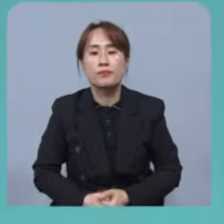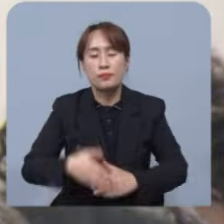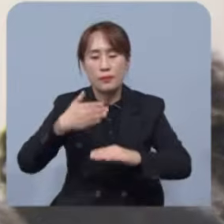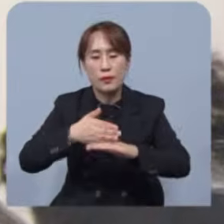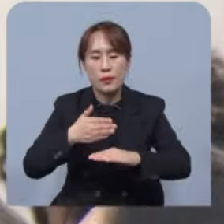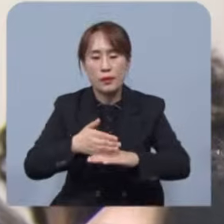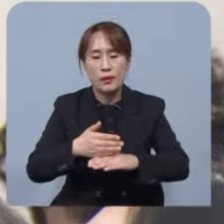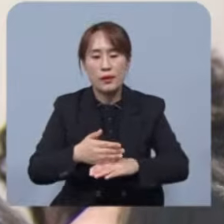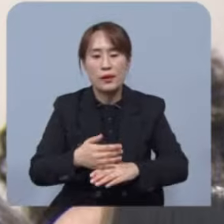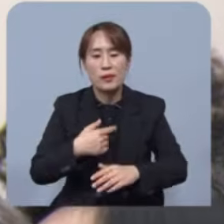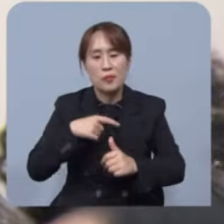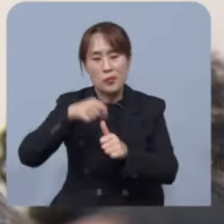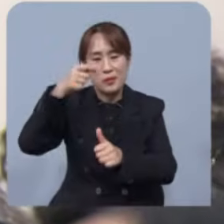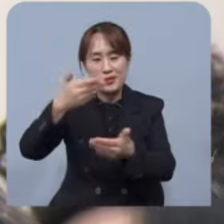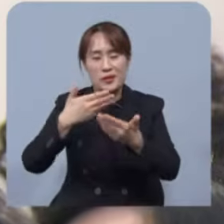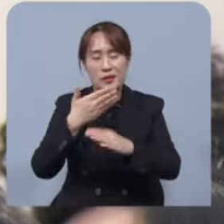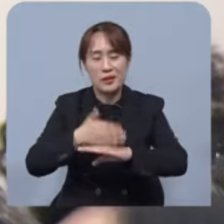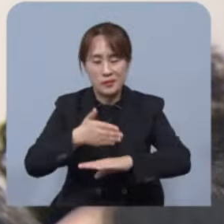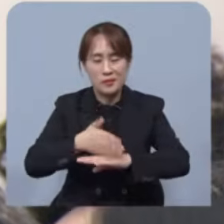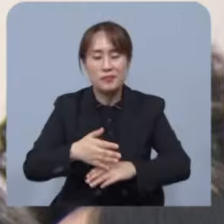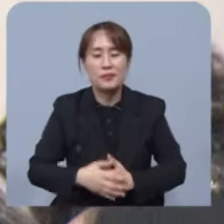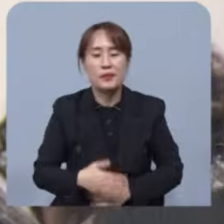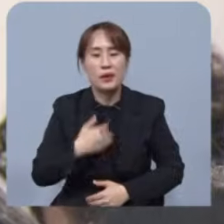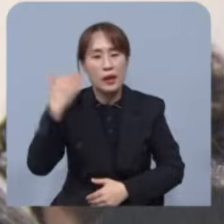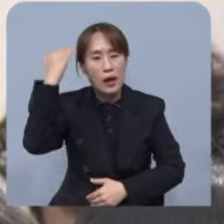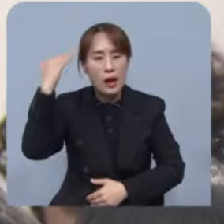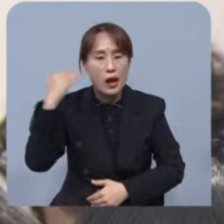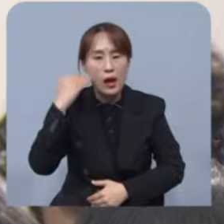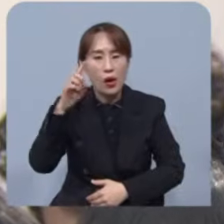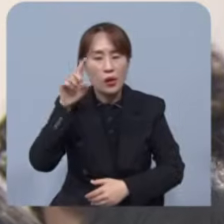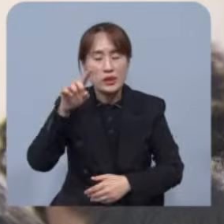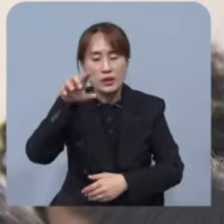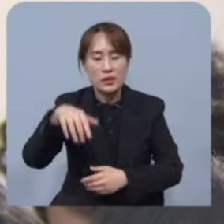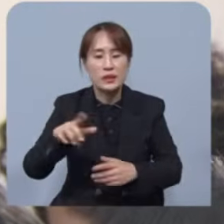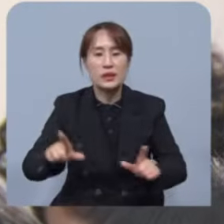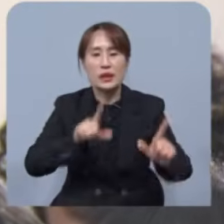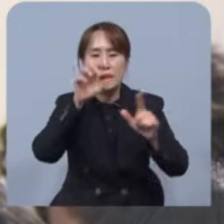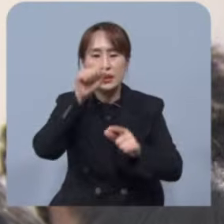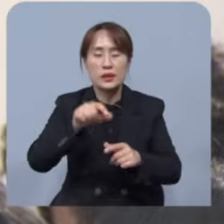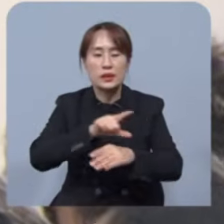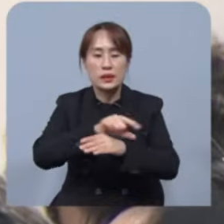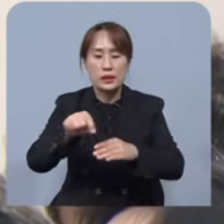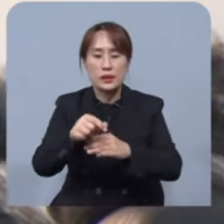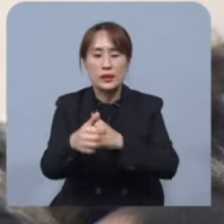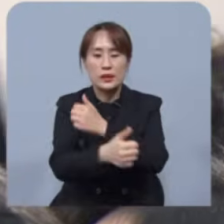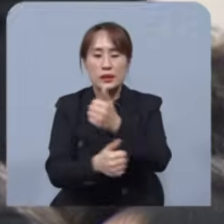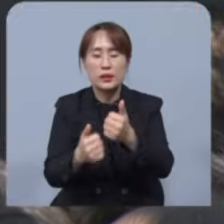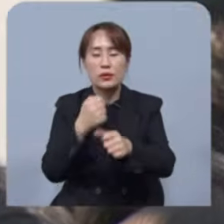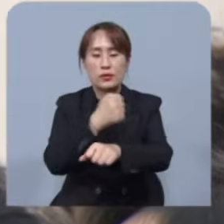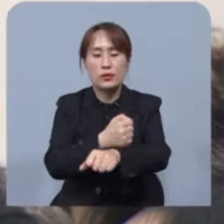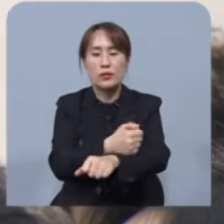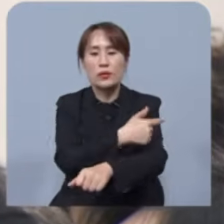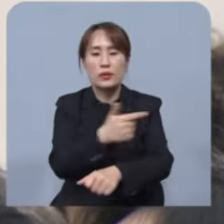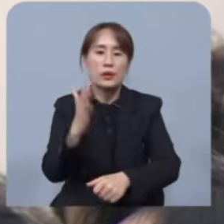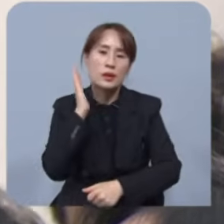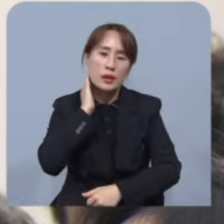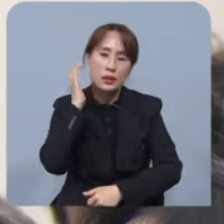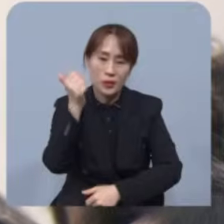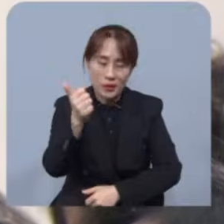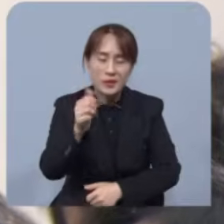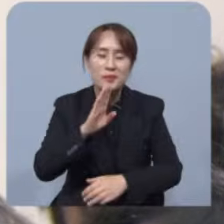고맙습니다. 지적해 주셔서. 안녕하십니까. 대한민국 어디서나 살기 좋은 지방 시대를 열기 위해 애쓰시는